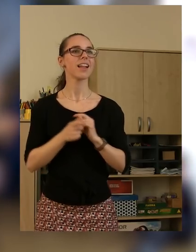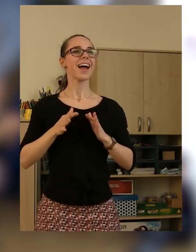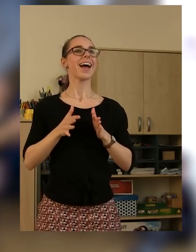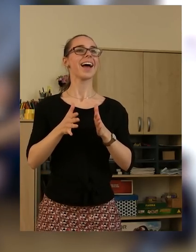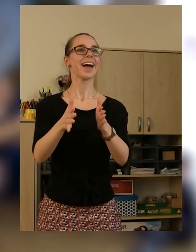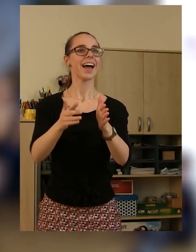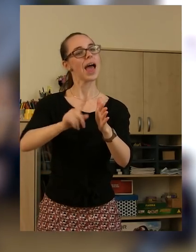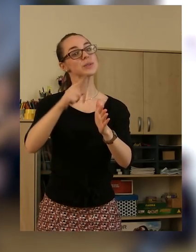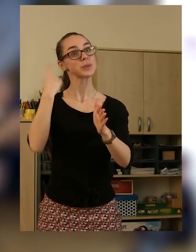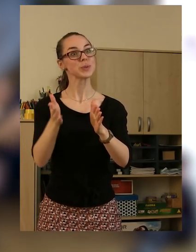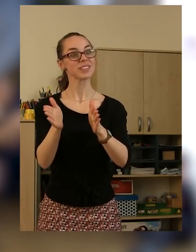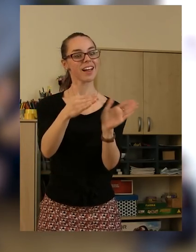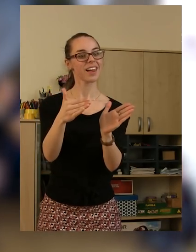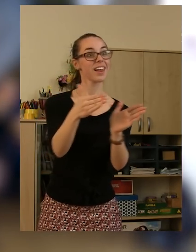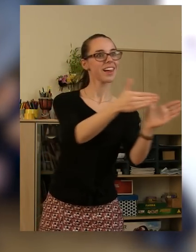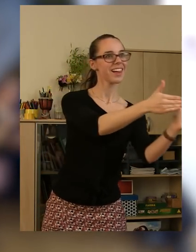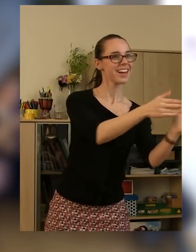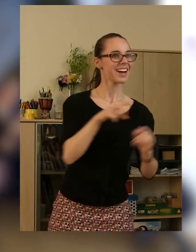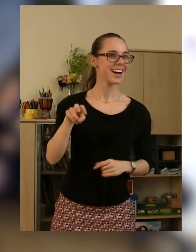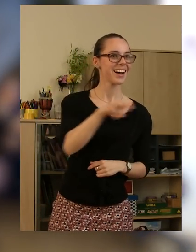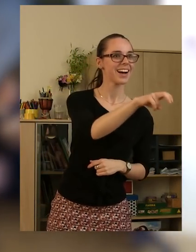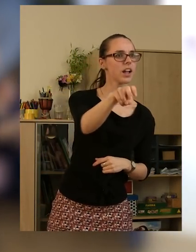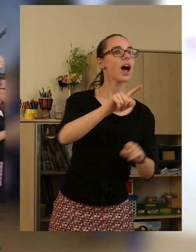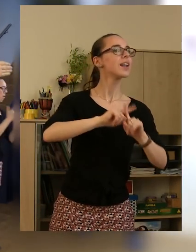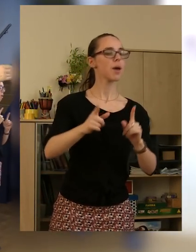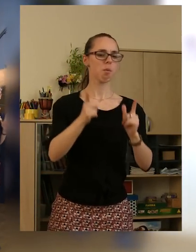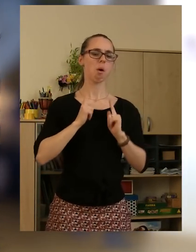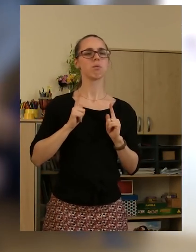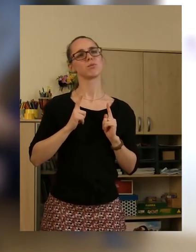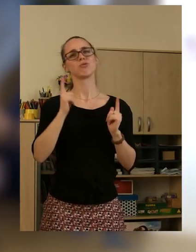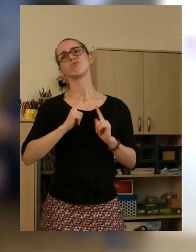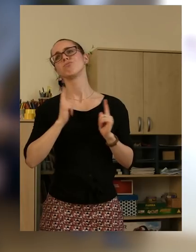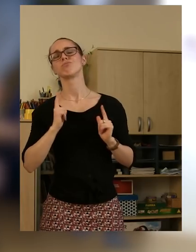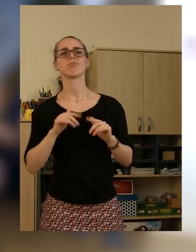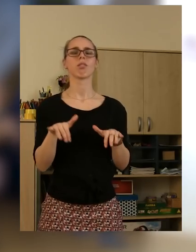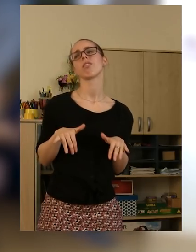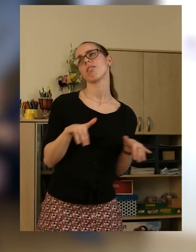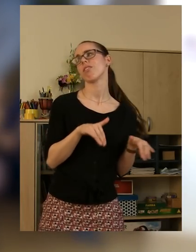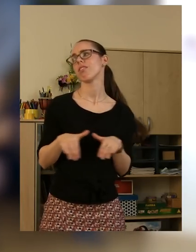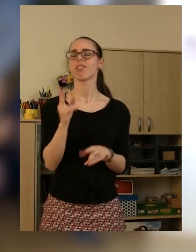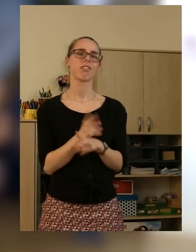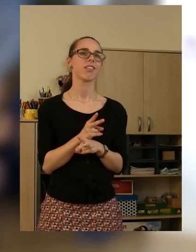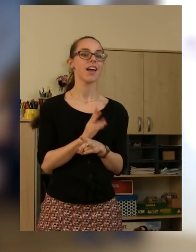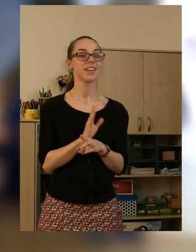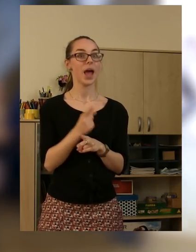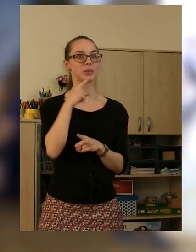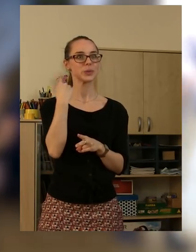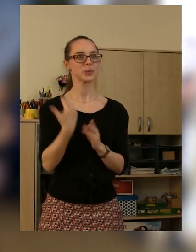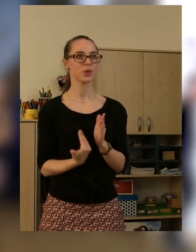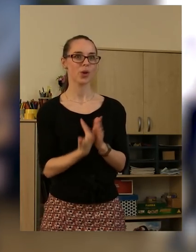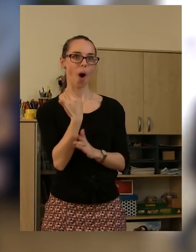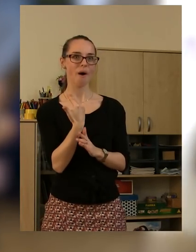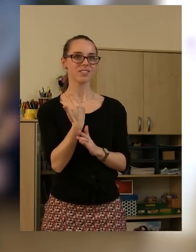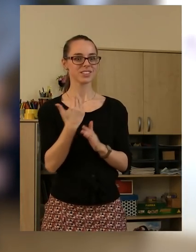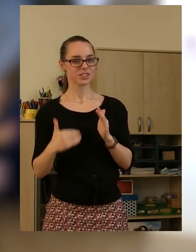dál, abychom vlastně abychom nezůstali stát na určitým typu jaksi stagnace, protože samozřejmě máme